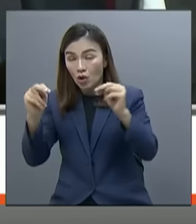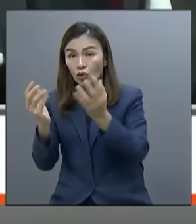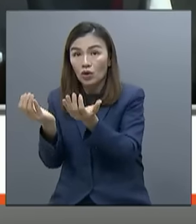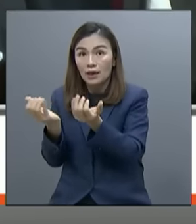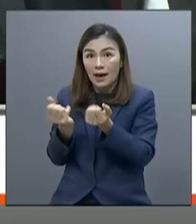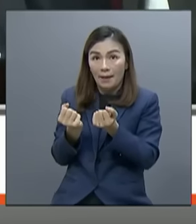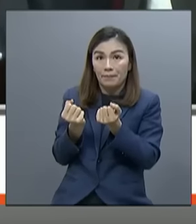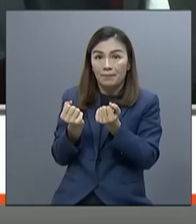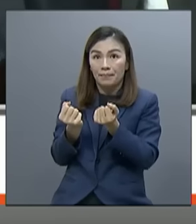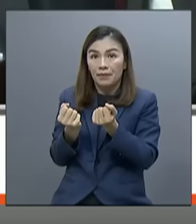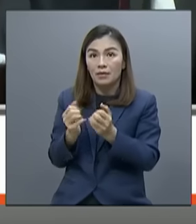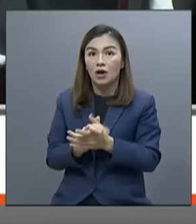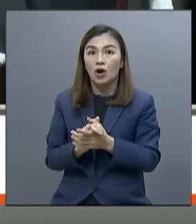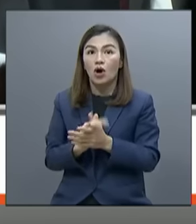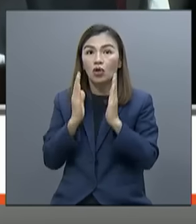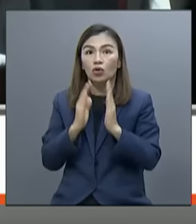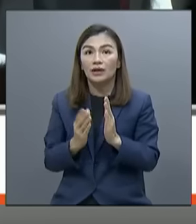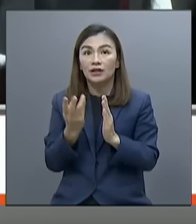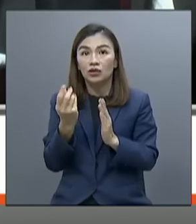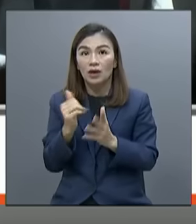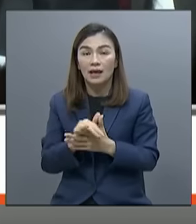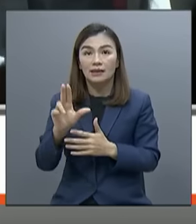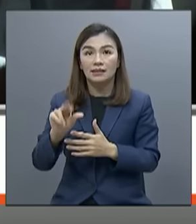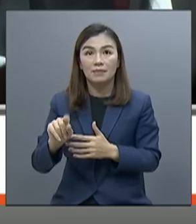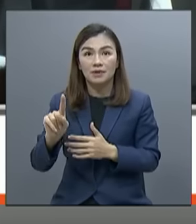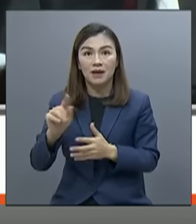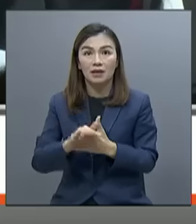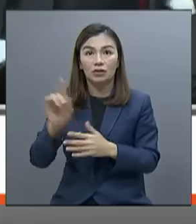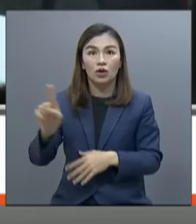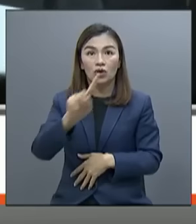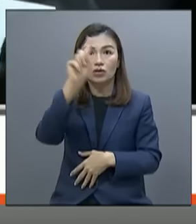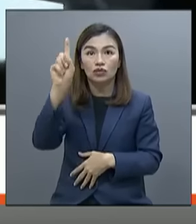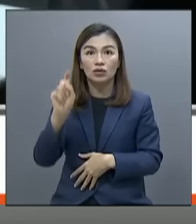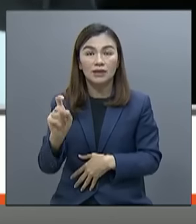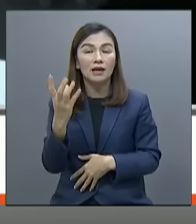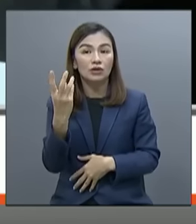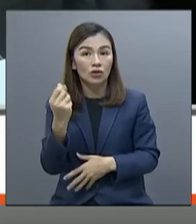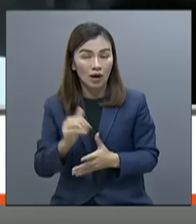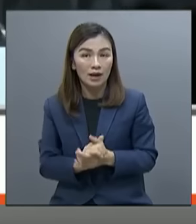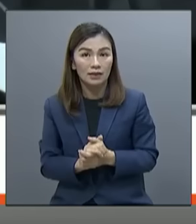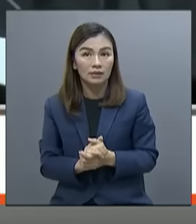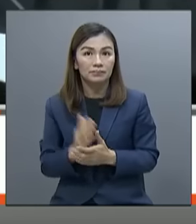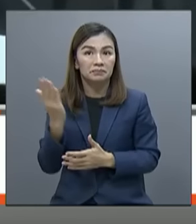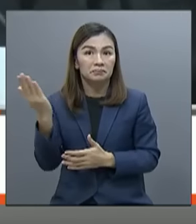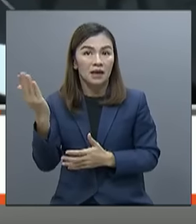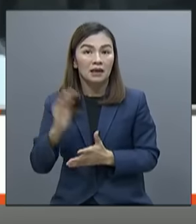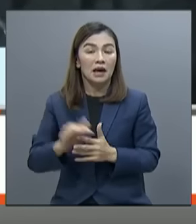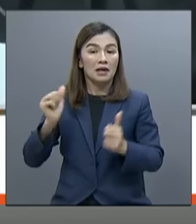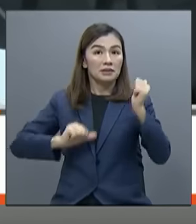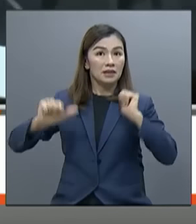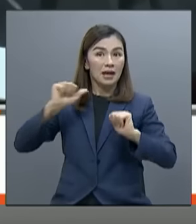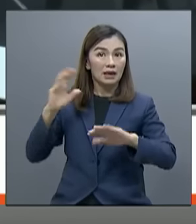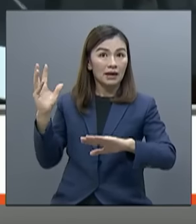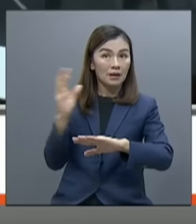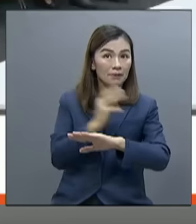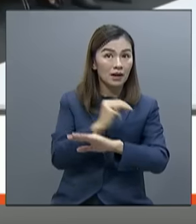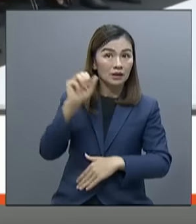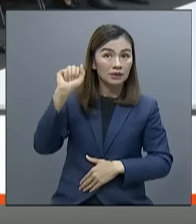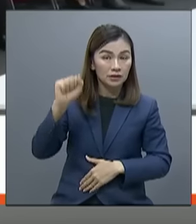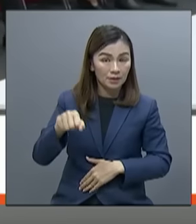นที่31เนี่ยคำถามที่มันเกิดขึ้นเลยนั่นก็คือนี่เป็นละครฉากใหญ่ทางการเมืองไหมหรือ